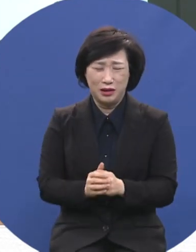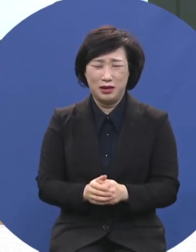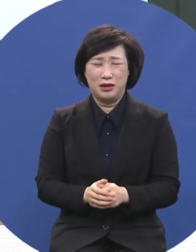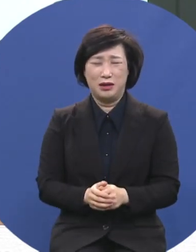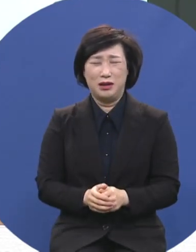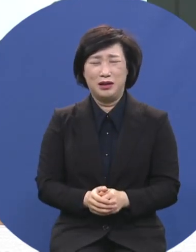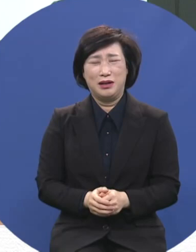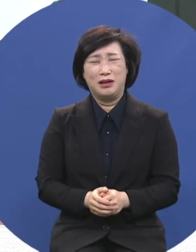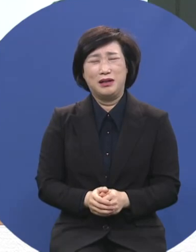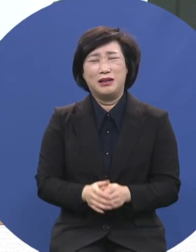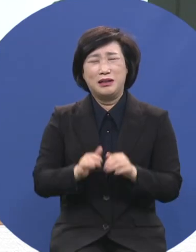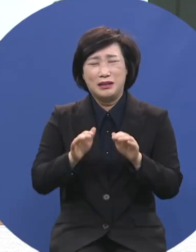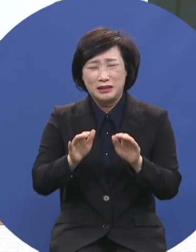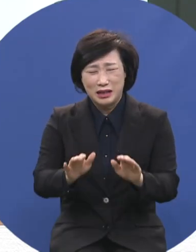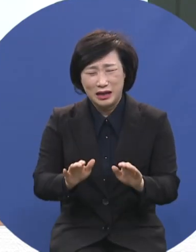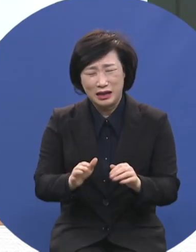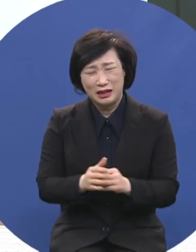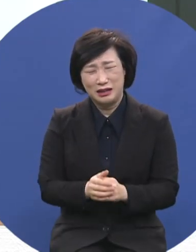제발